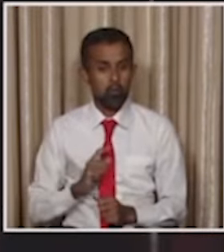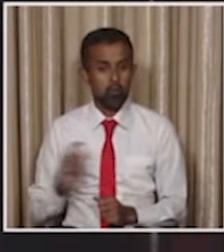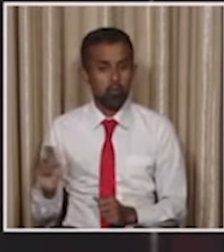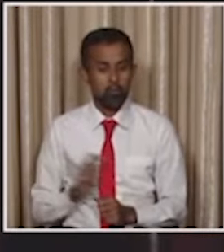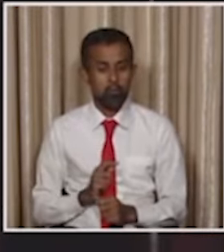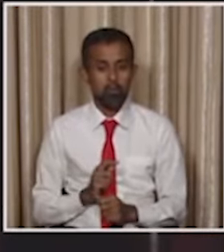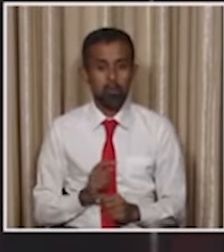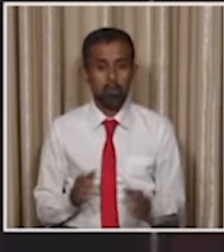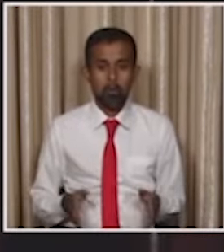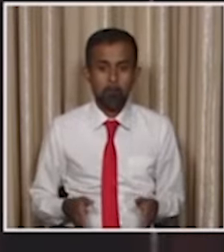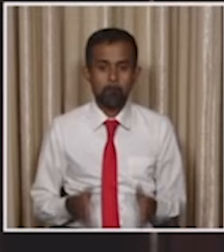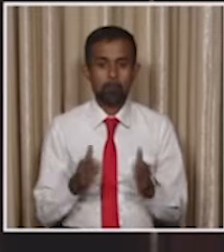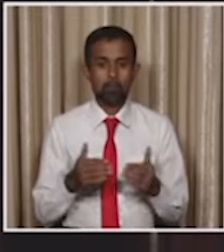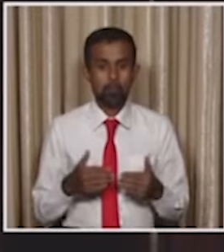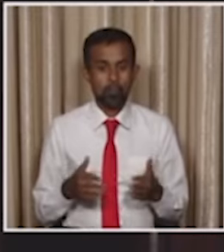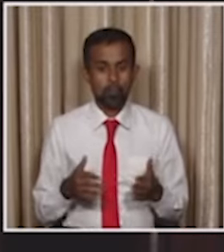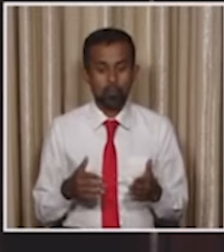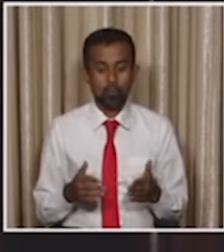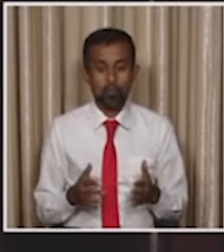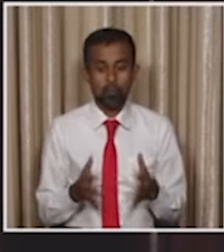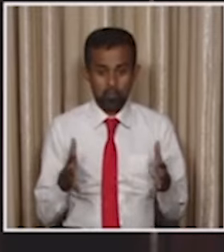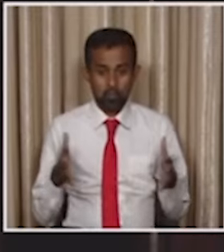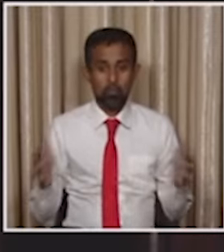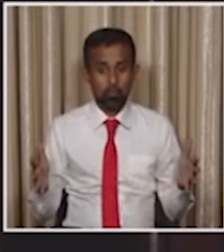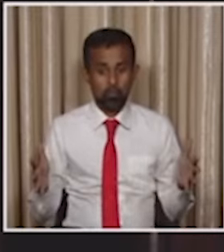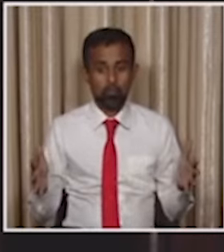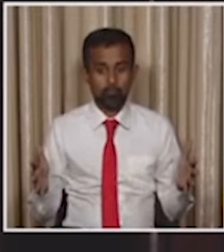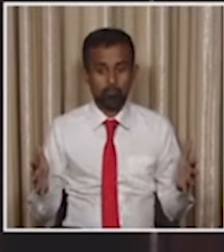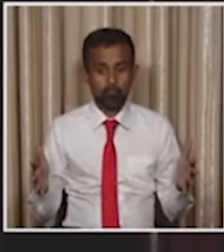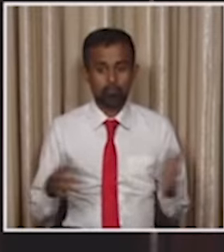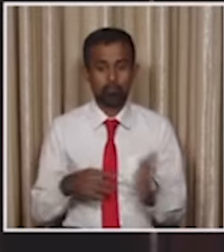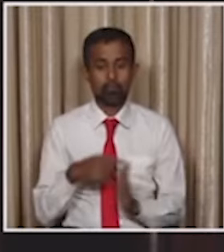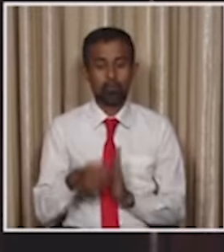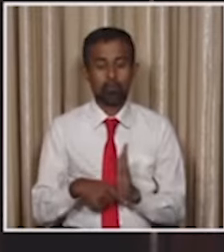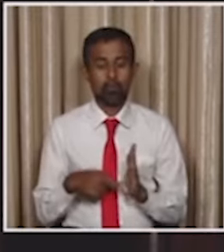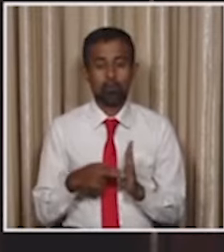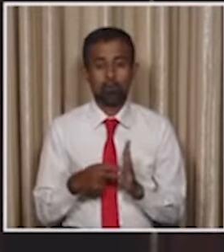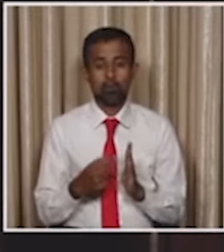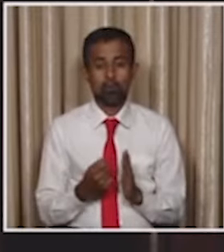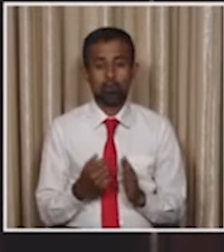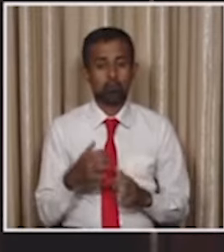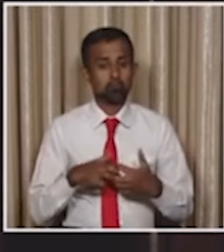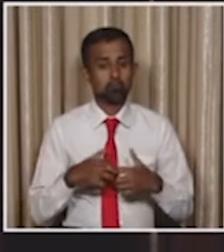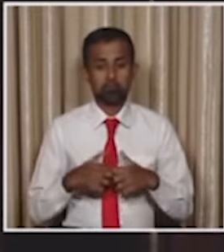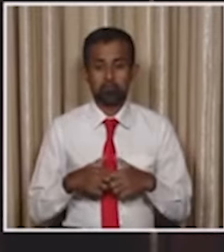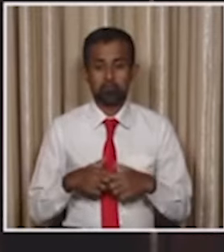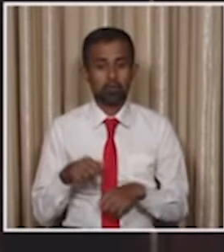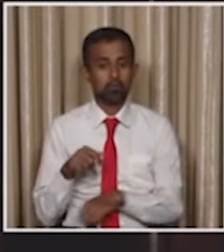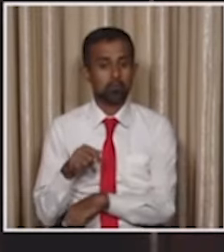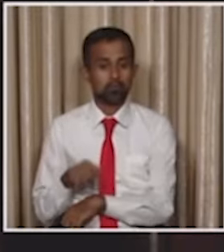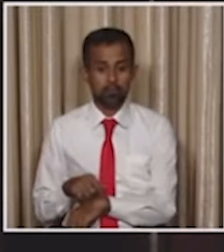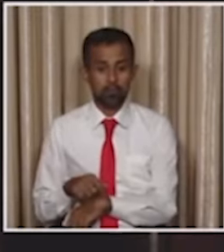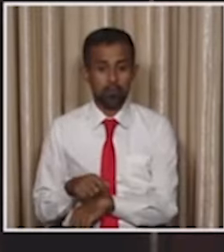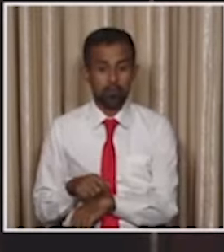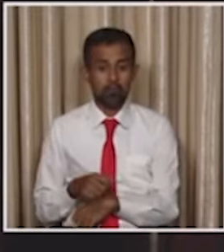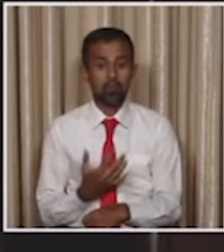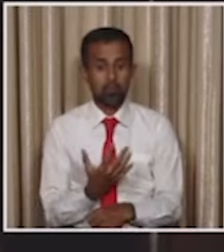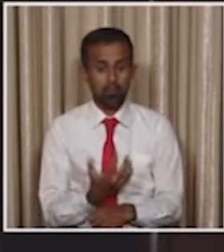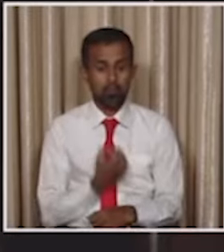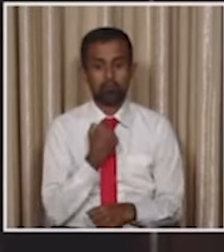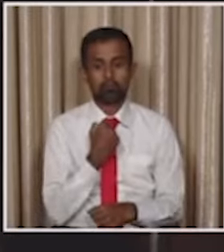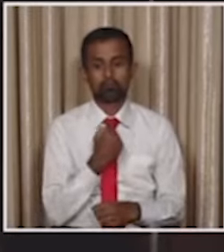ප්‍රවේශ දොරටු විශේෂයෙන්ම පුළුල් කළ යුතුයි. මොකද රට ආර්ථික වශයෙන් දැවැන්ත අර්බුදයක ඉන්න වෙලාවක එය අවශ්‍යම